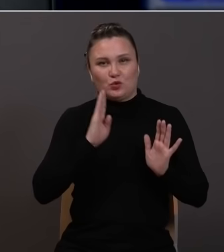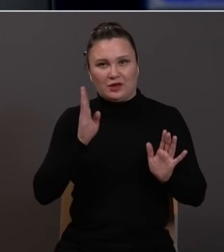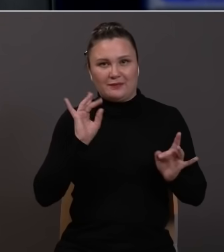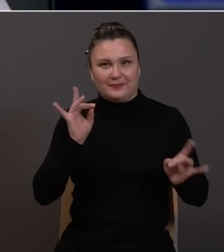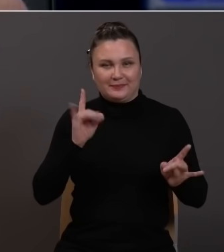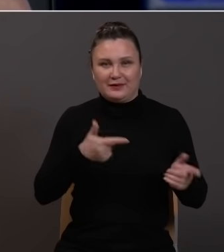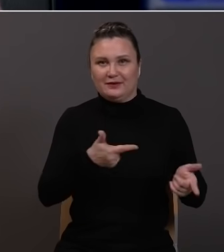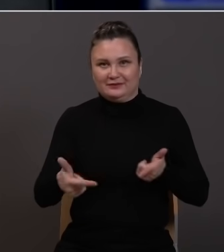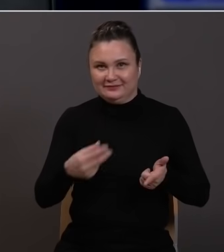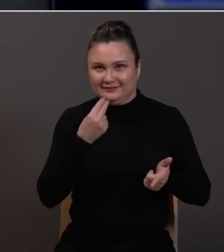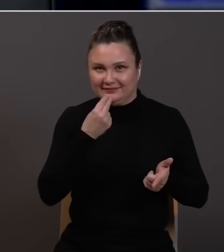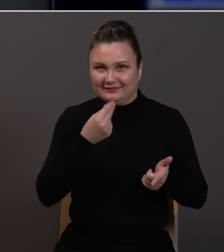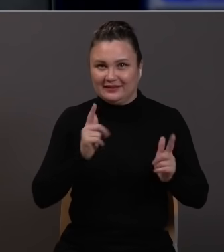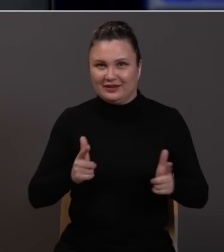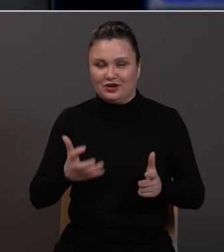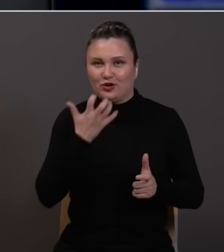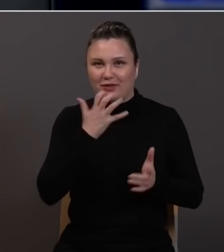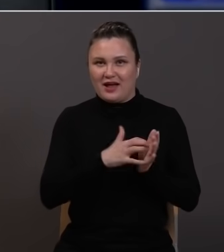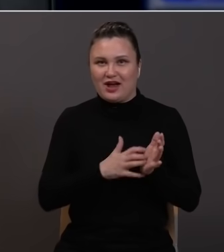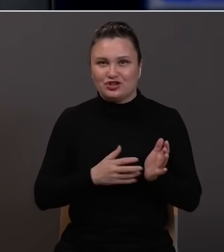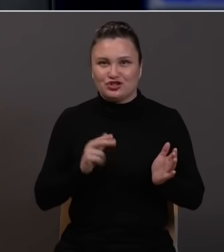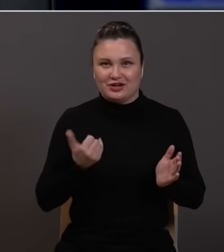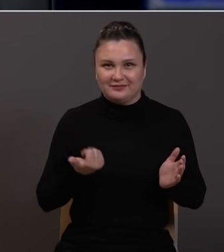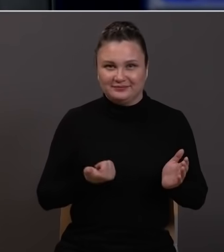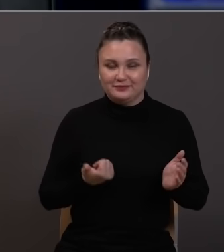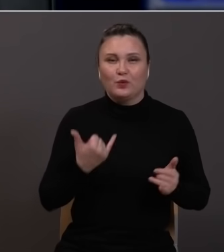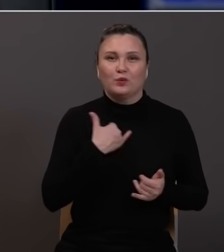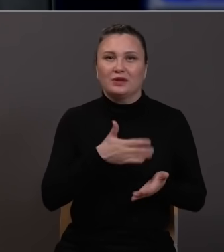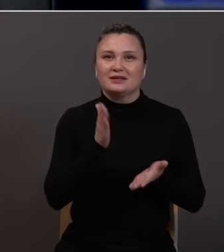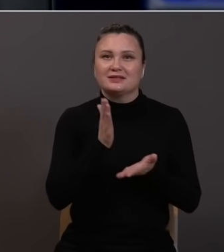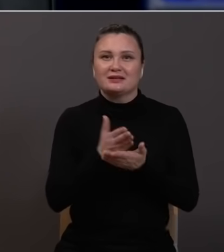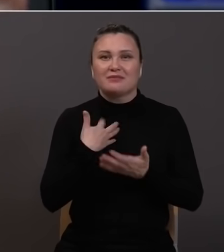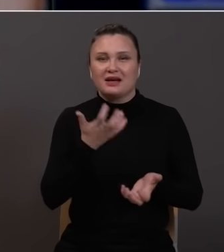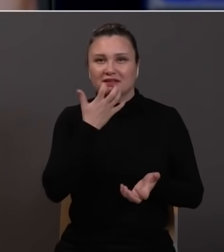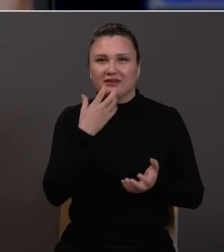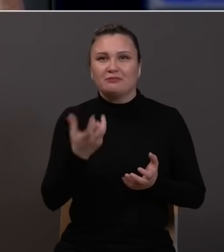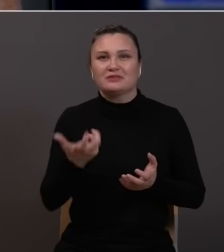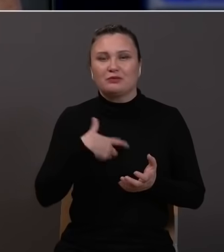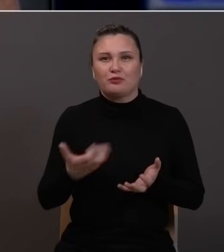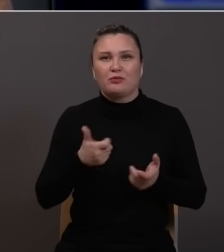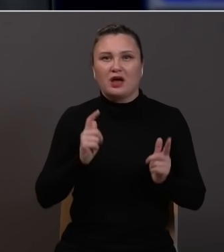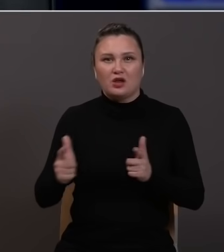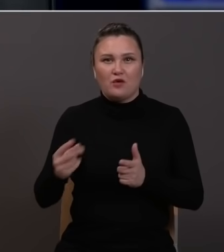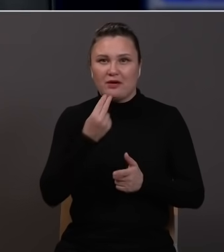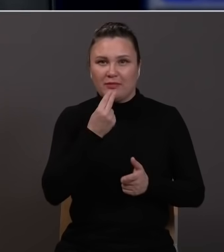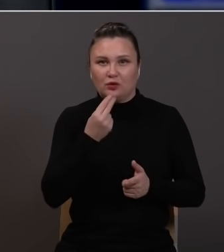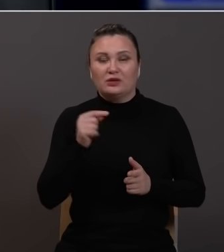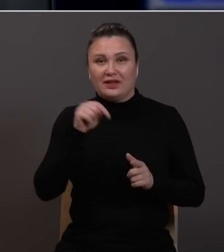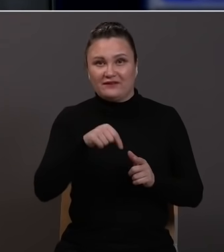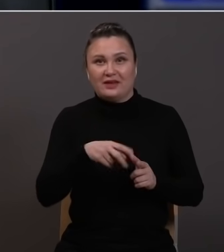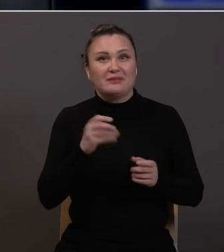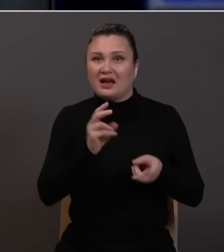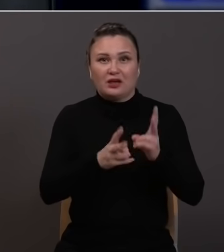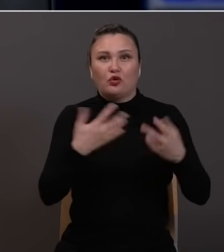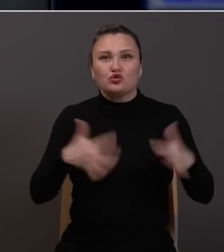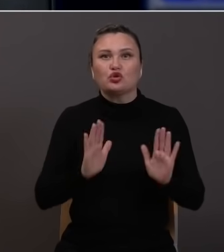где мы находимся, с готовой теплой кашей. У нас есть, мы разогреваем, берем с собой уже готовые продукты, и в ней не